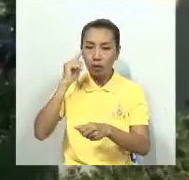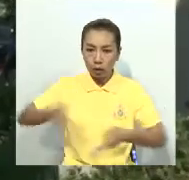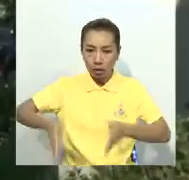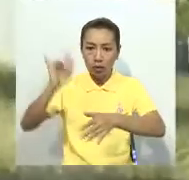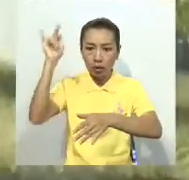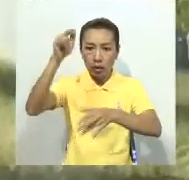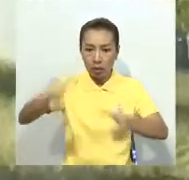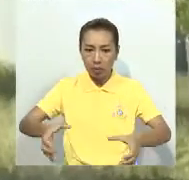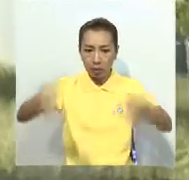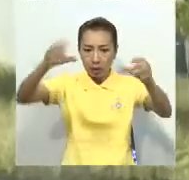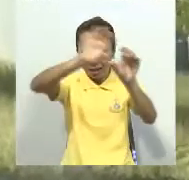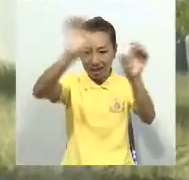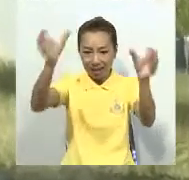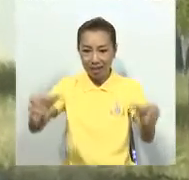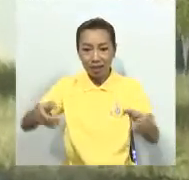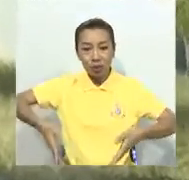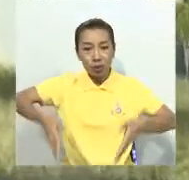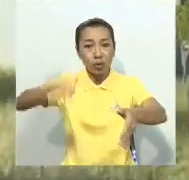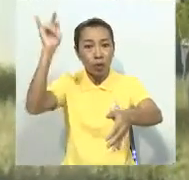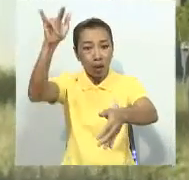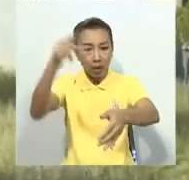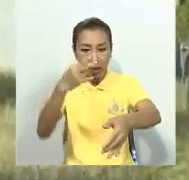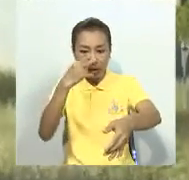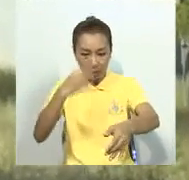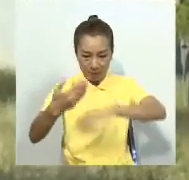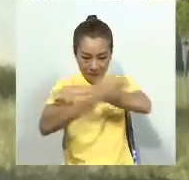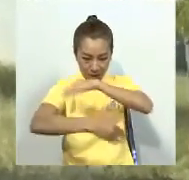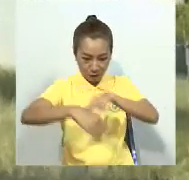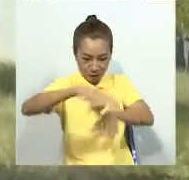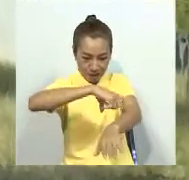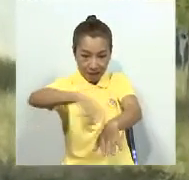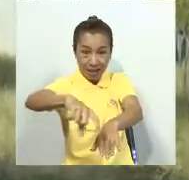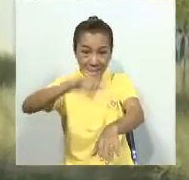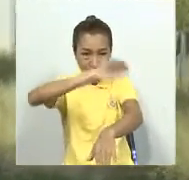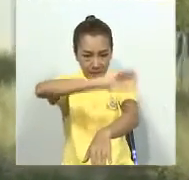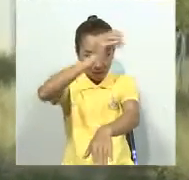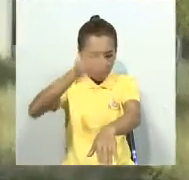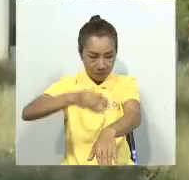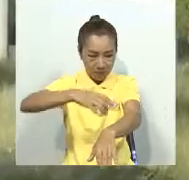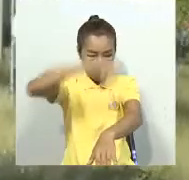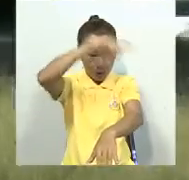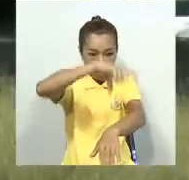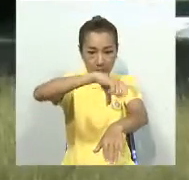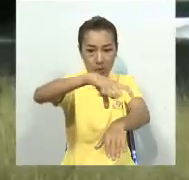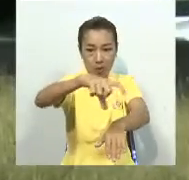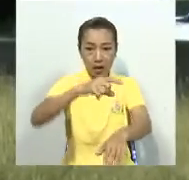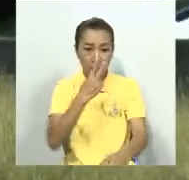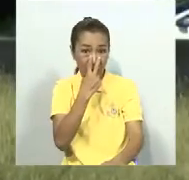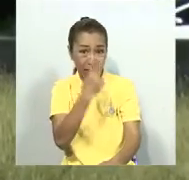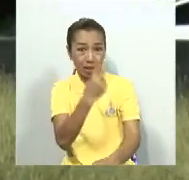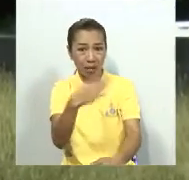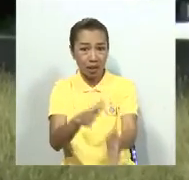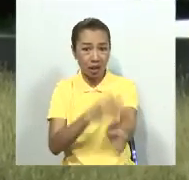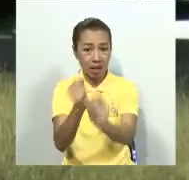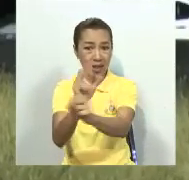อหม้อที่ปักคร่อมทางรถไฟเลียบถนนวิภาวดีรังสิตที่ตั้งกันอยู่ยาวนานกว่า30ปีแล้วเนี่ยนะคะ